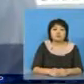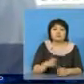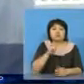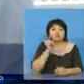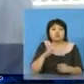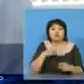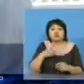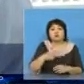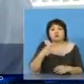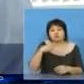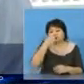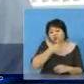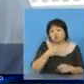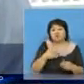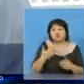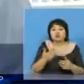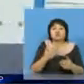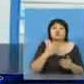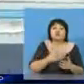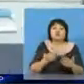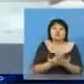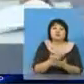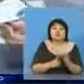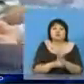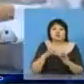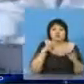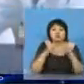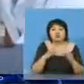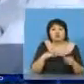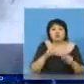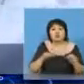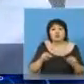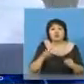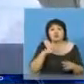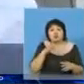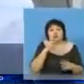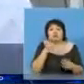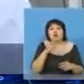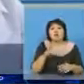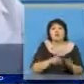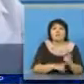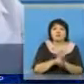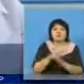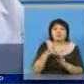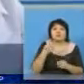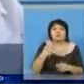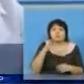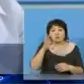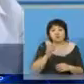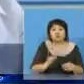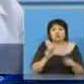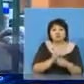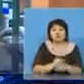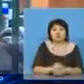Жастар үшін 2020 жылы жағымды жаңалықпен басталады. Студенттердің шәкіртақысы 1 қаңтардан бастап 25%-ға